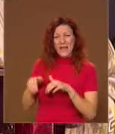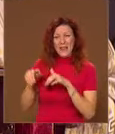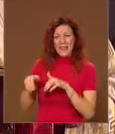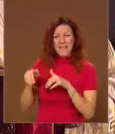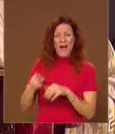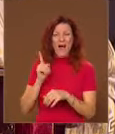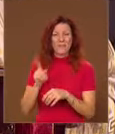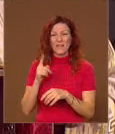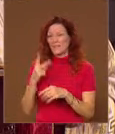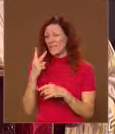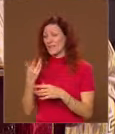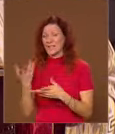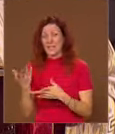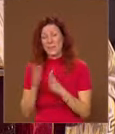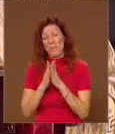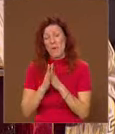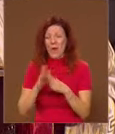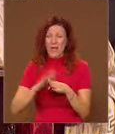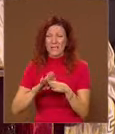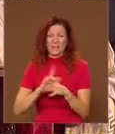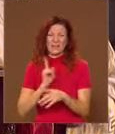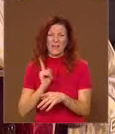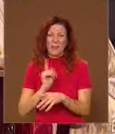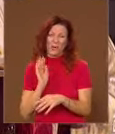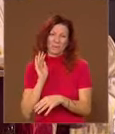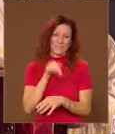да отида да я видя, моля те, извини ме.